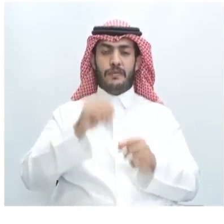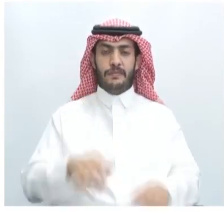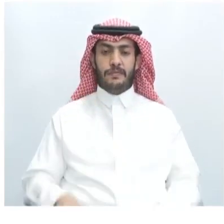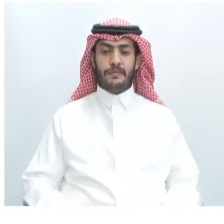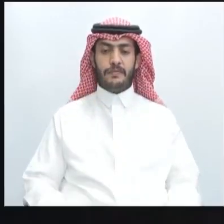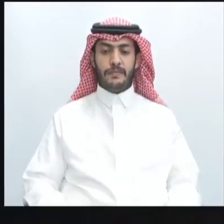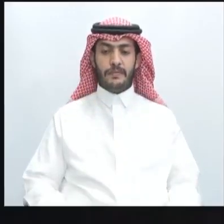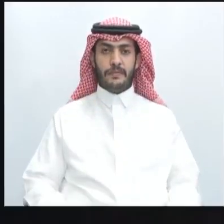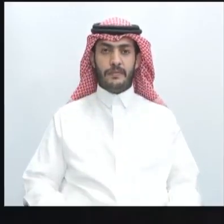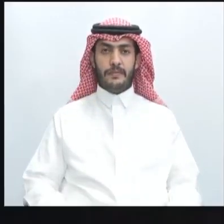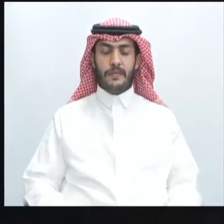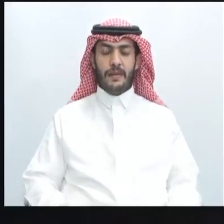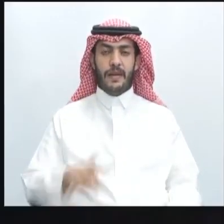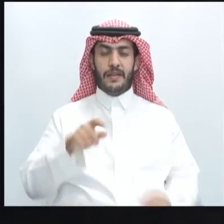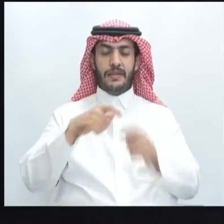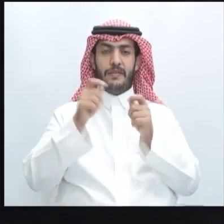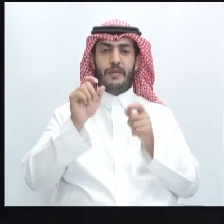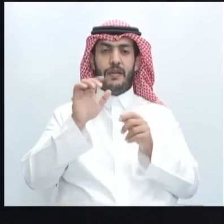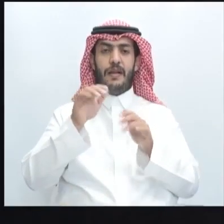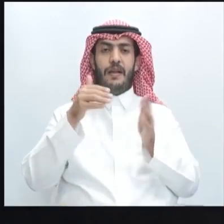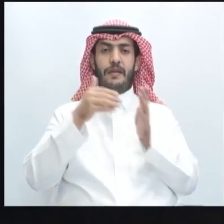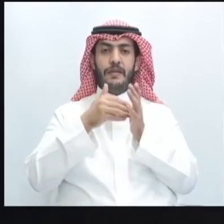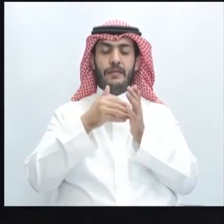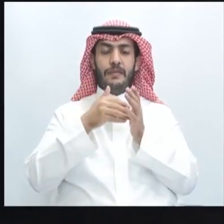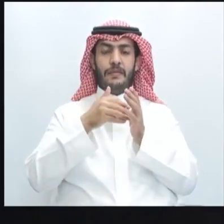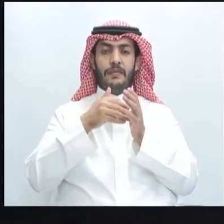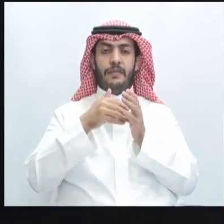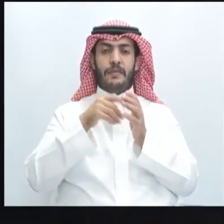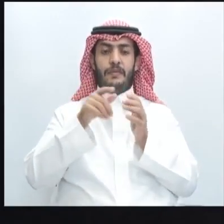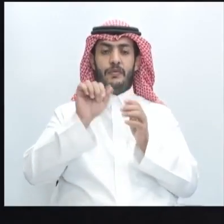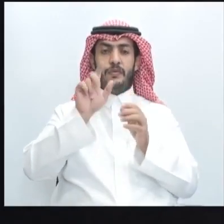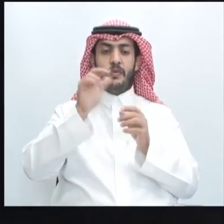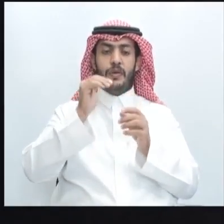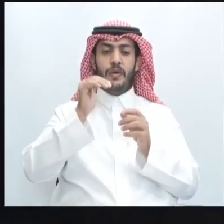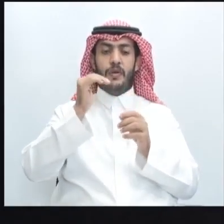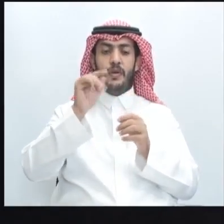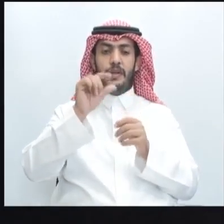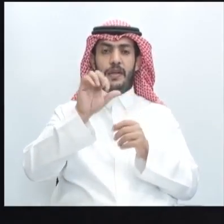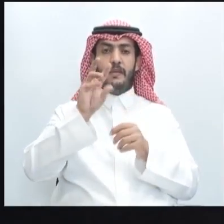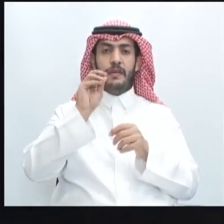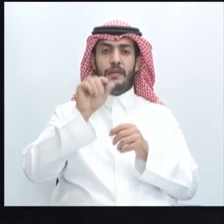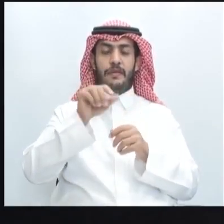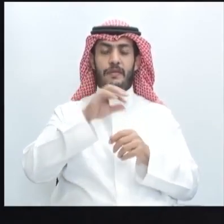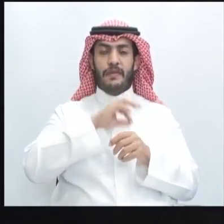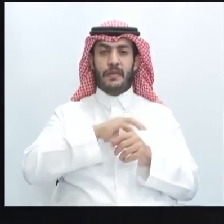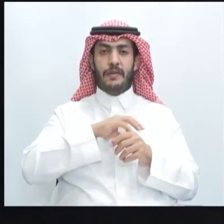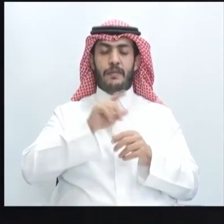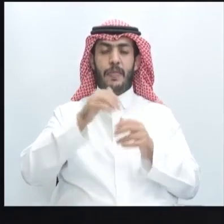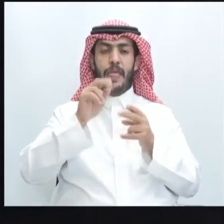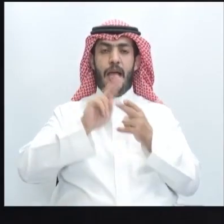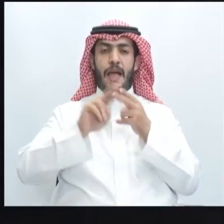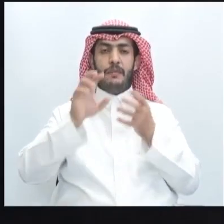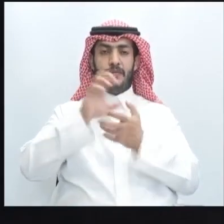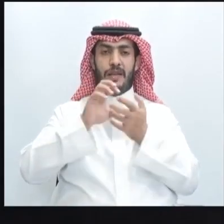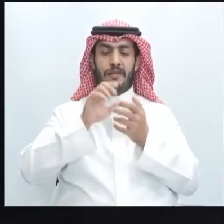هذا هذه الصحيفه الاخرى وهي صحيفه صلح الحديبيه يستفاد منها في حل النزاعات